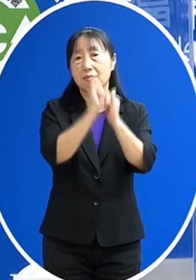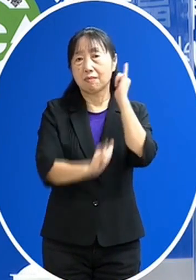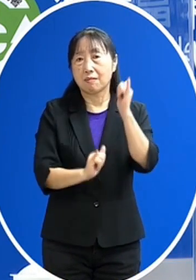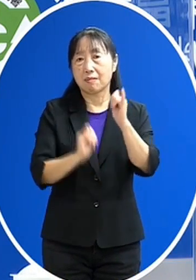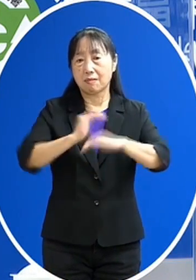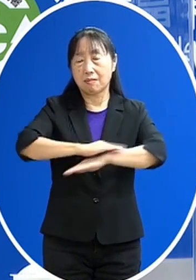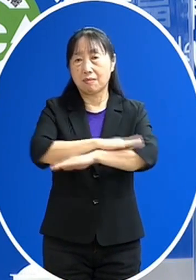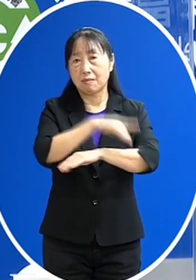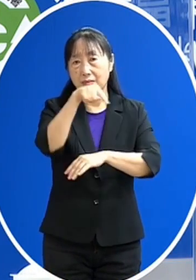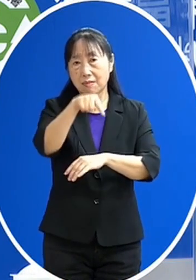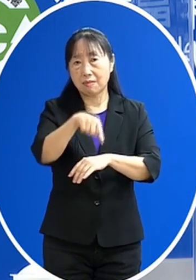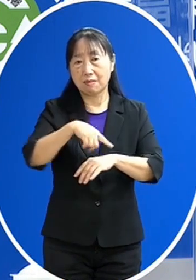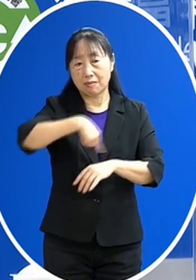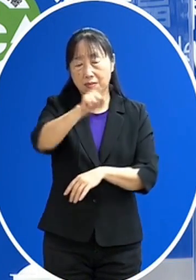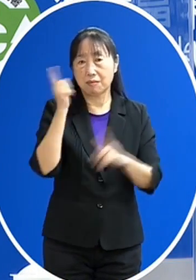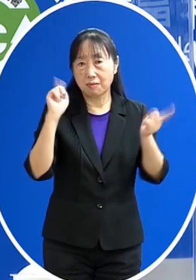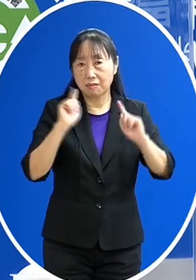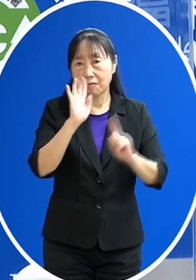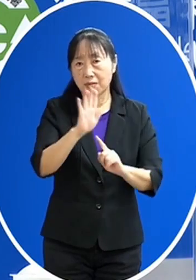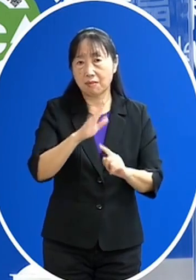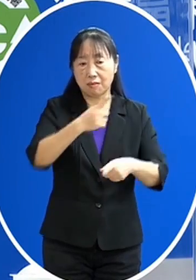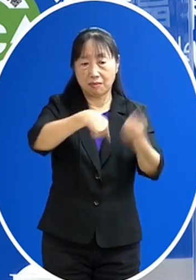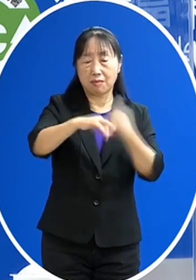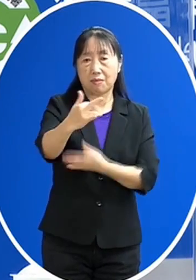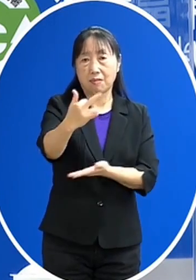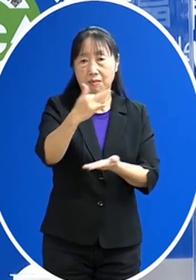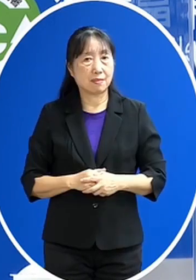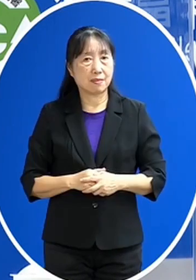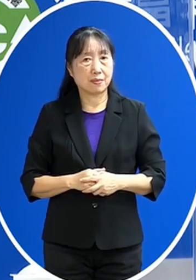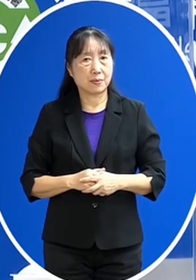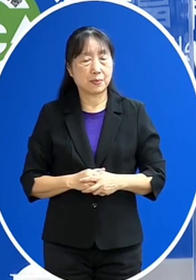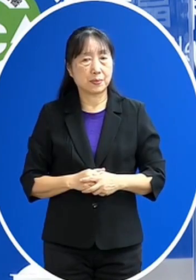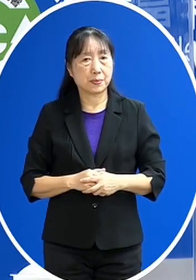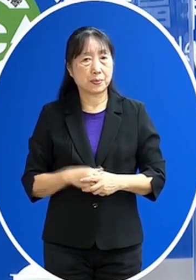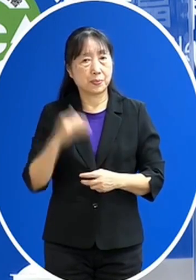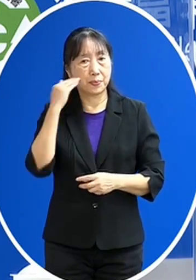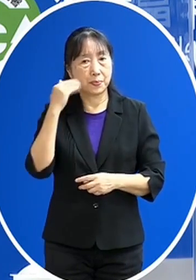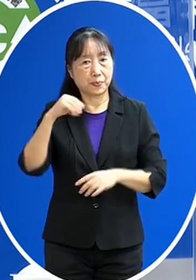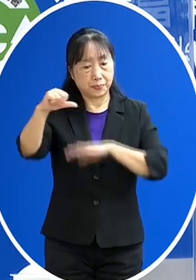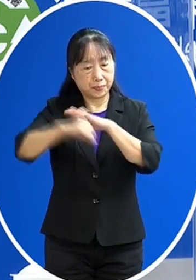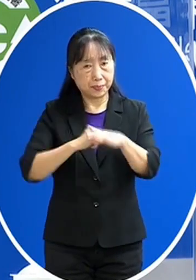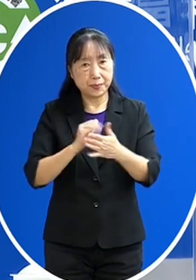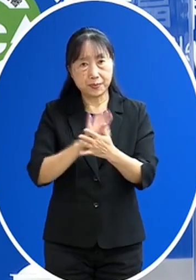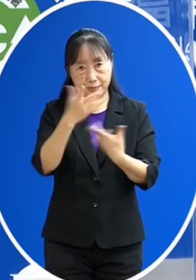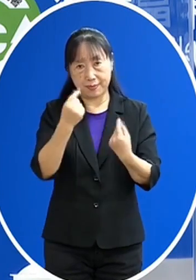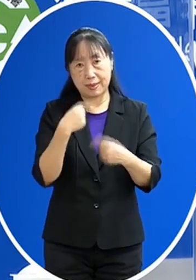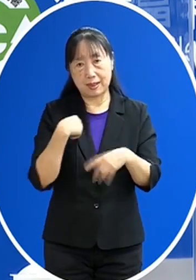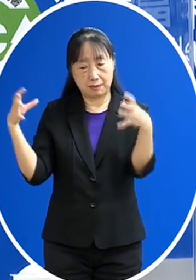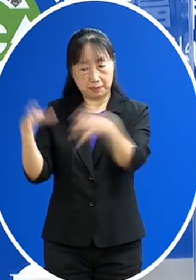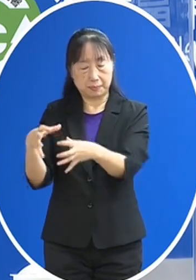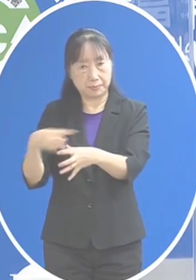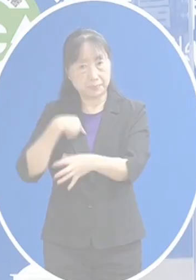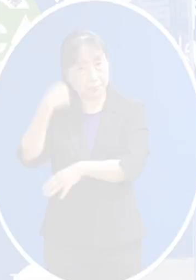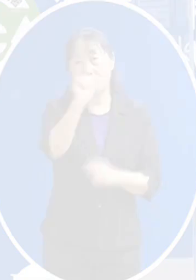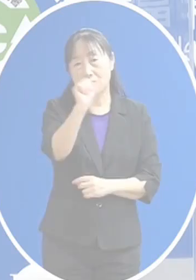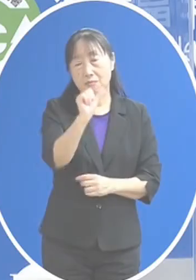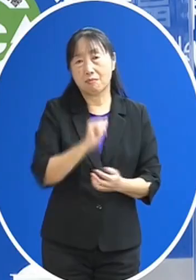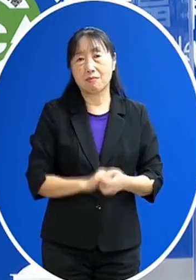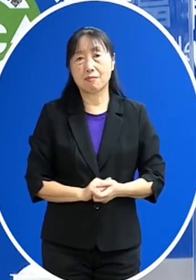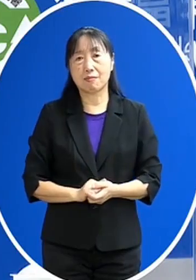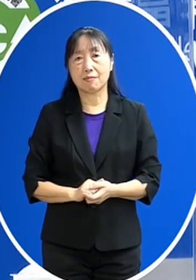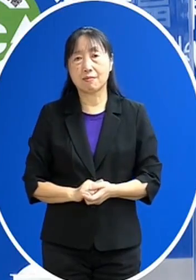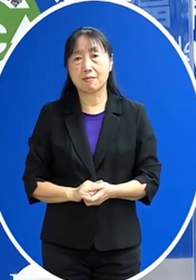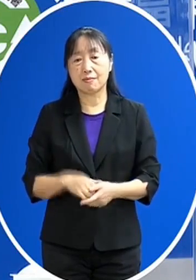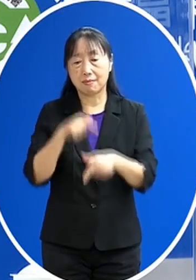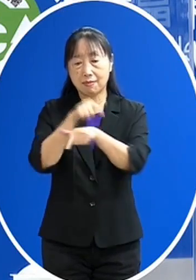旅游史含在当地的转机的旅客入境后，一律住集中检疫所且裁检。南